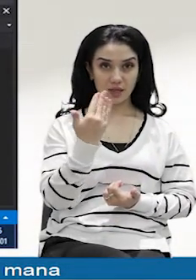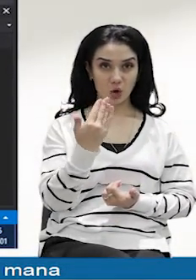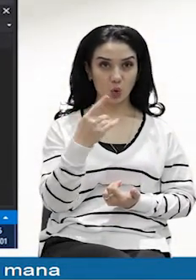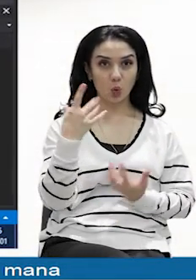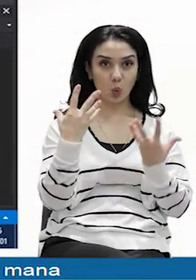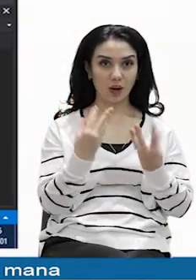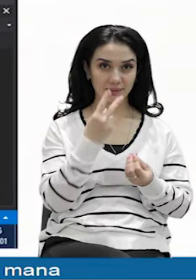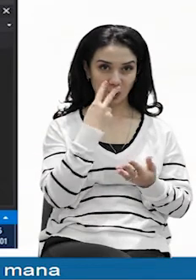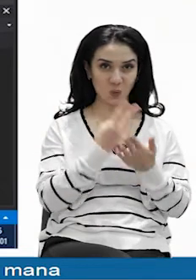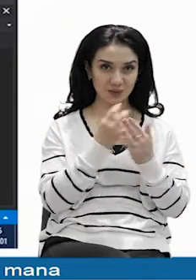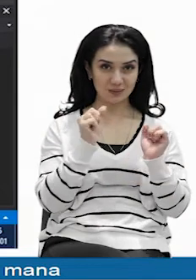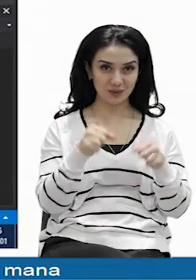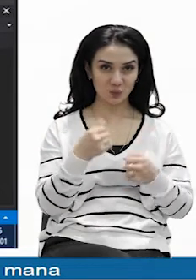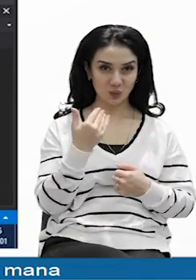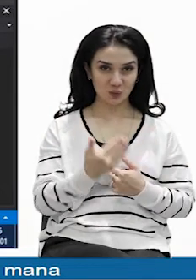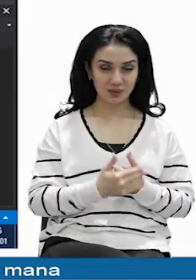Hafta kunlarini